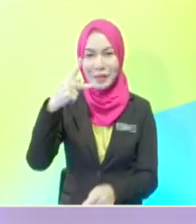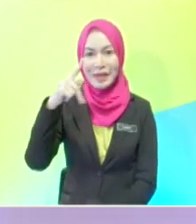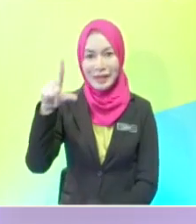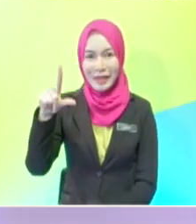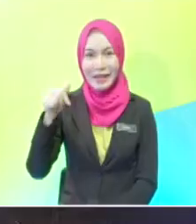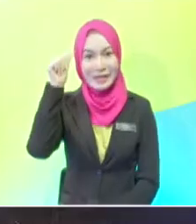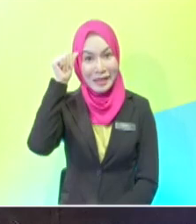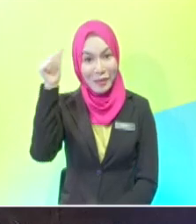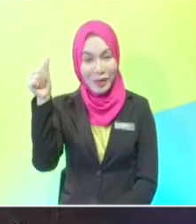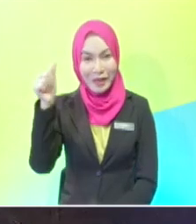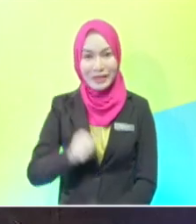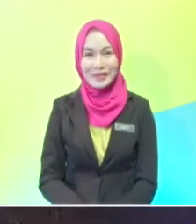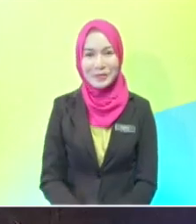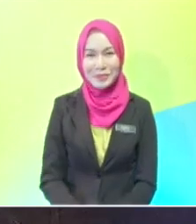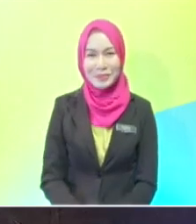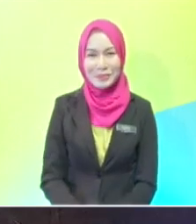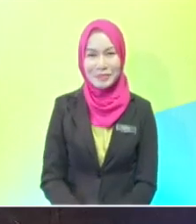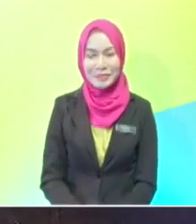Apa kabar